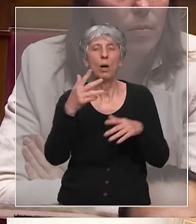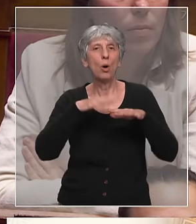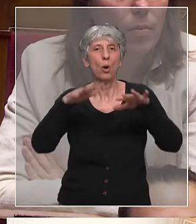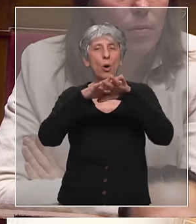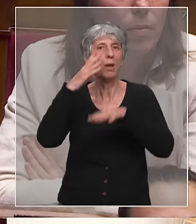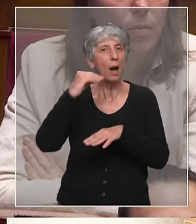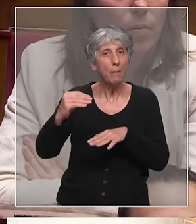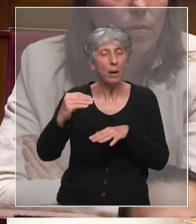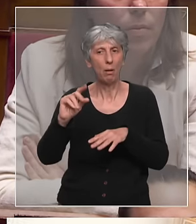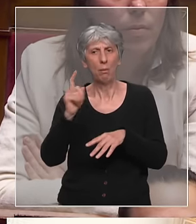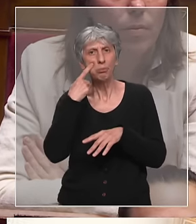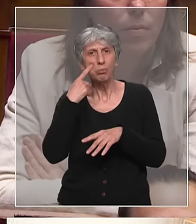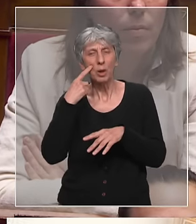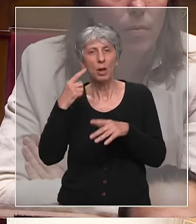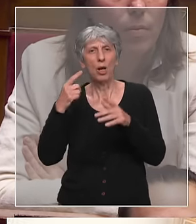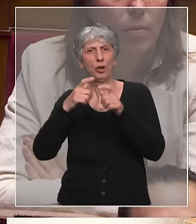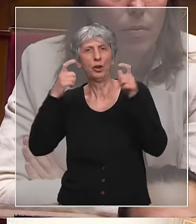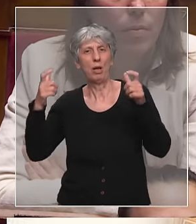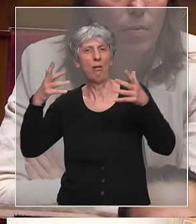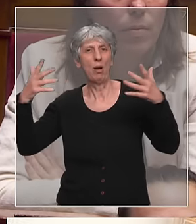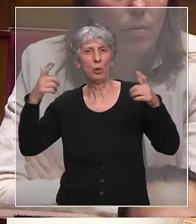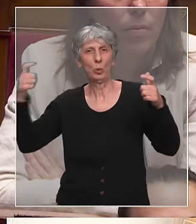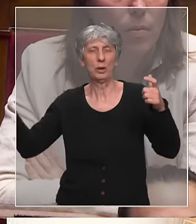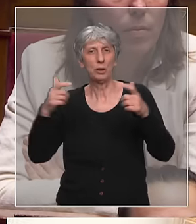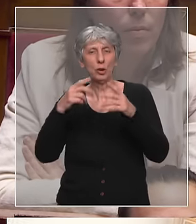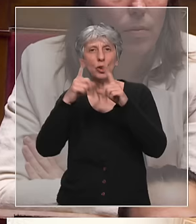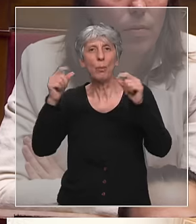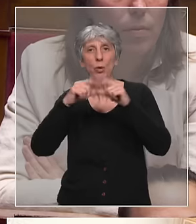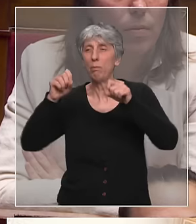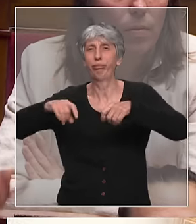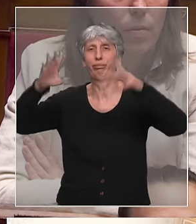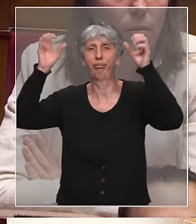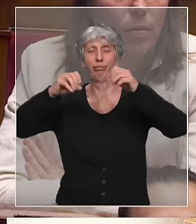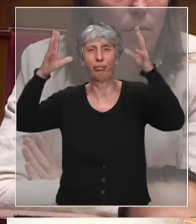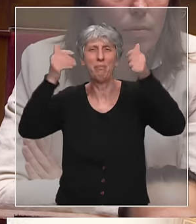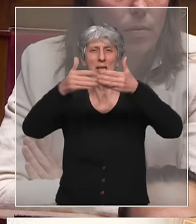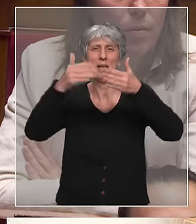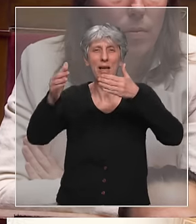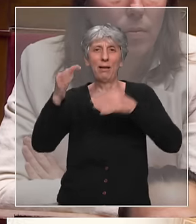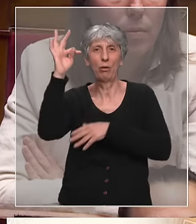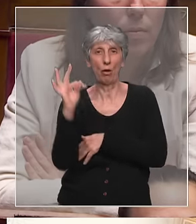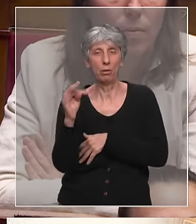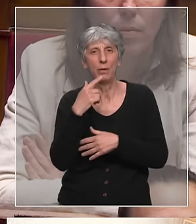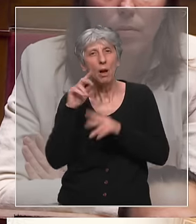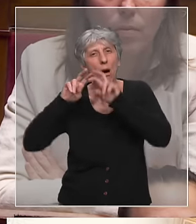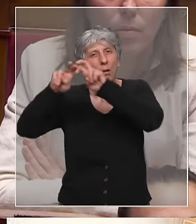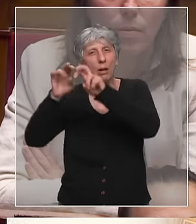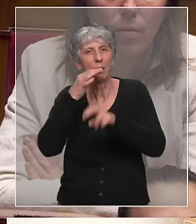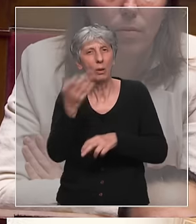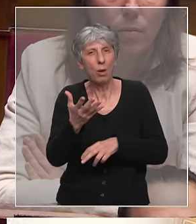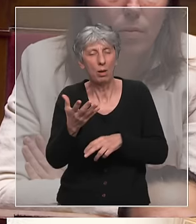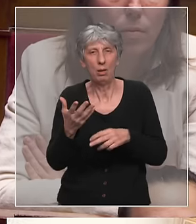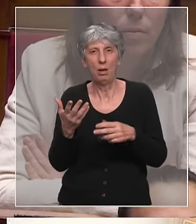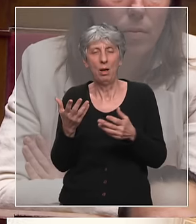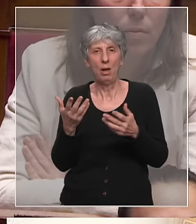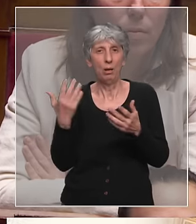Daikin, géant industriel japonais, en émet également plusieurs tonnes dans l'atmosphère. Alors que nous dit cette enquête ? D'abord que jusqu'à présent,